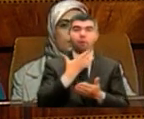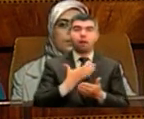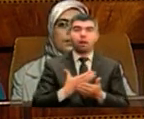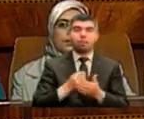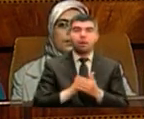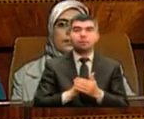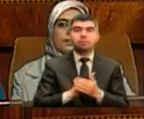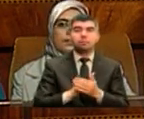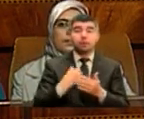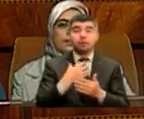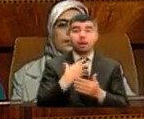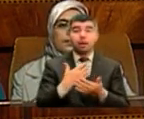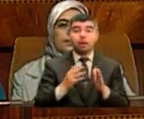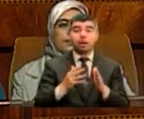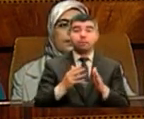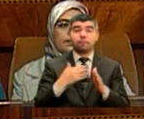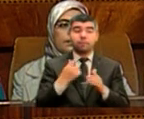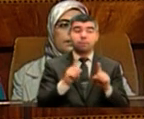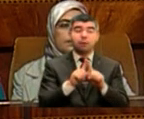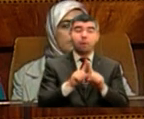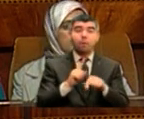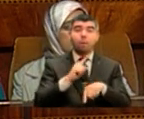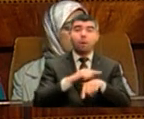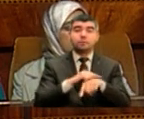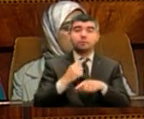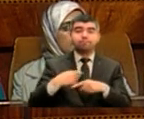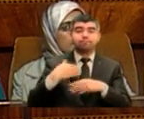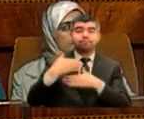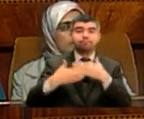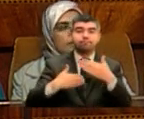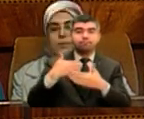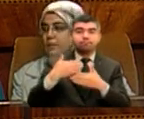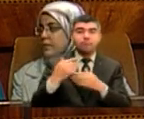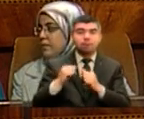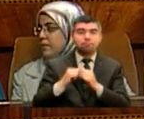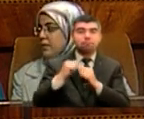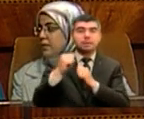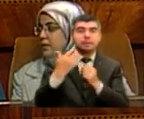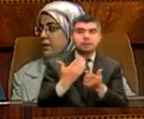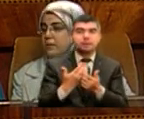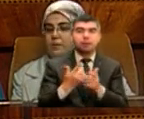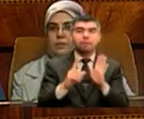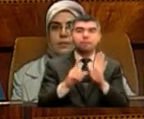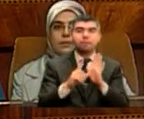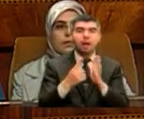أن تطول الفترة التي سيتم إخراج فيها هذه البنوك